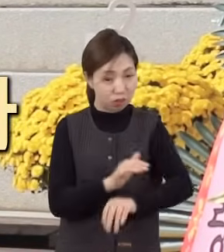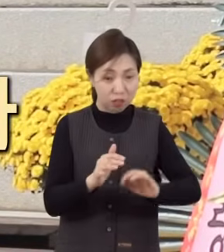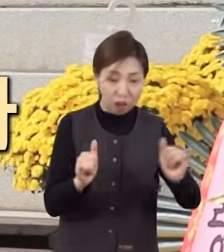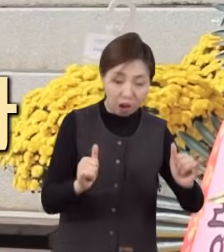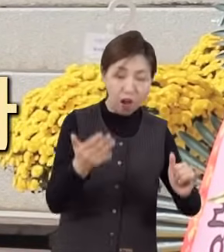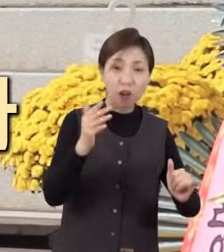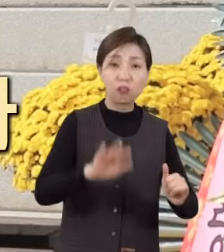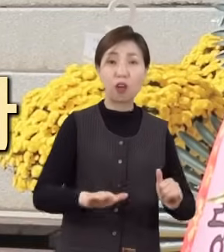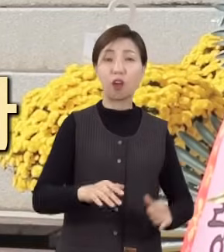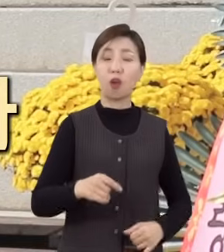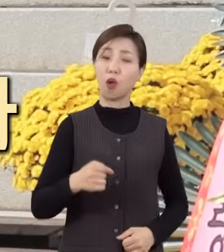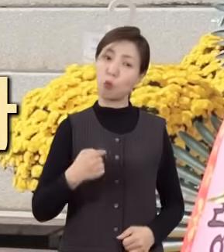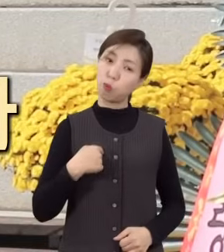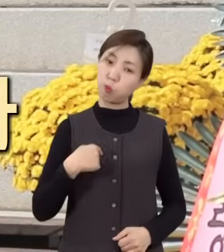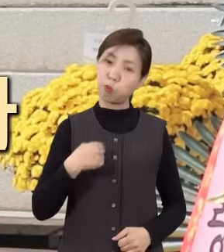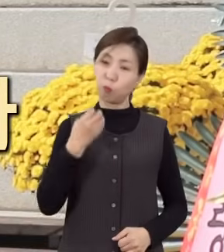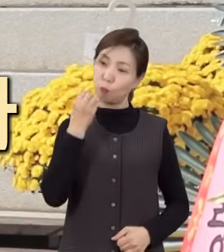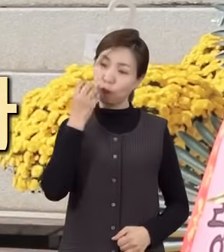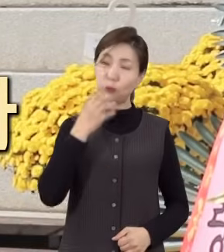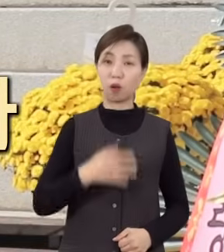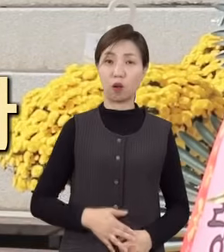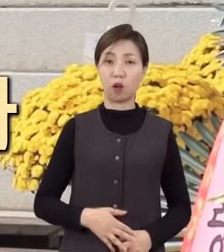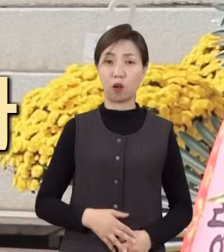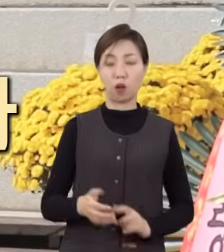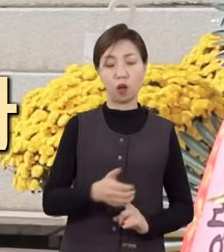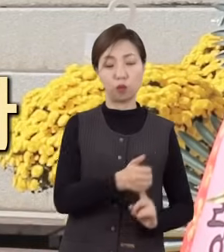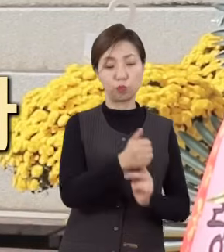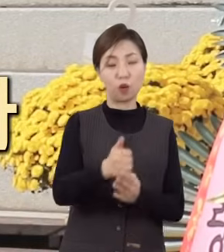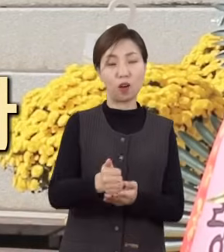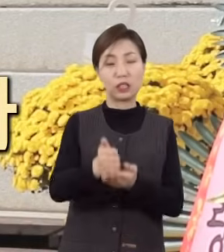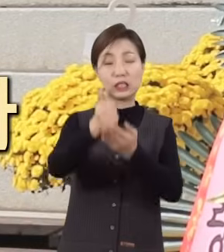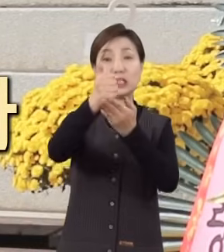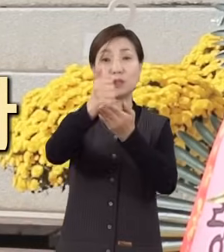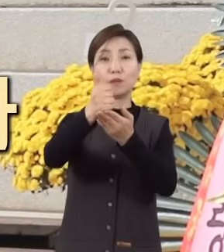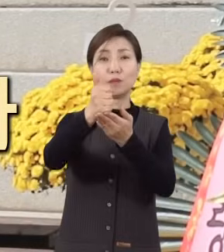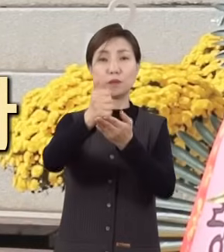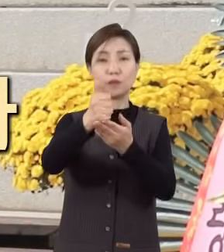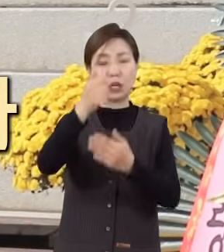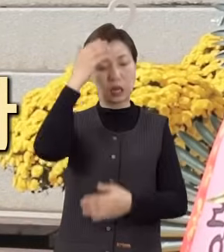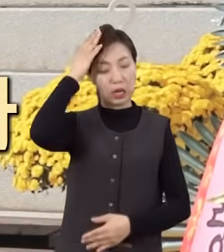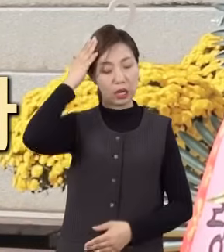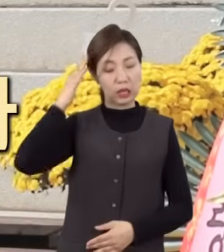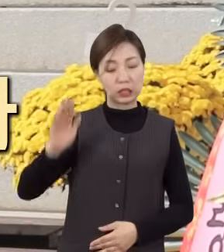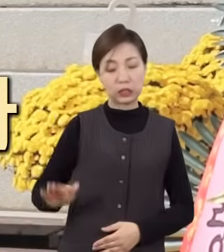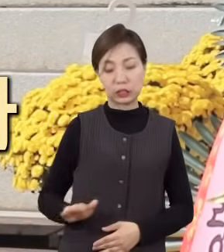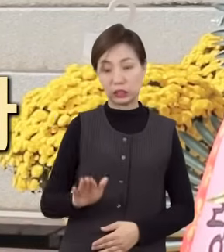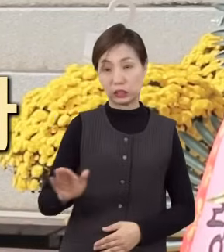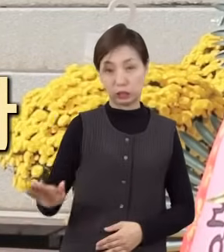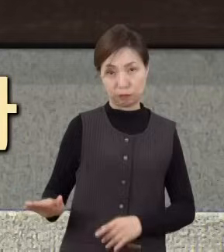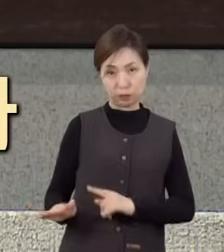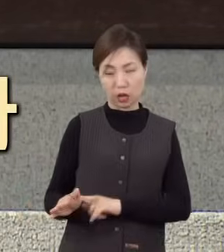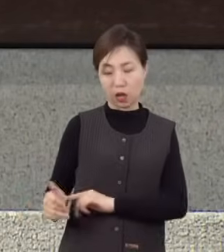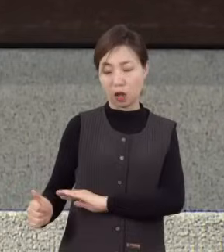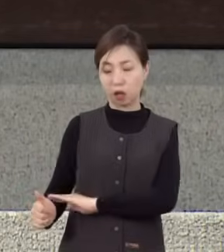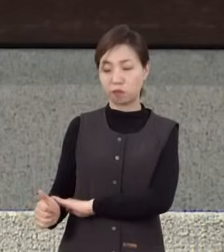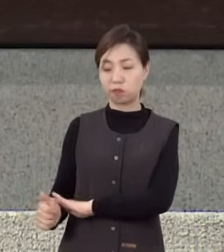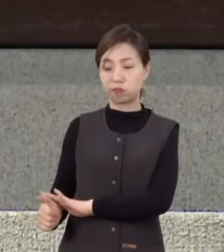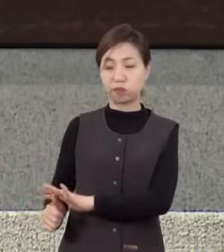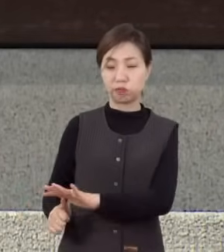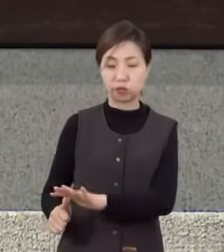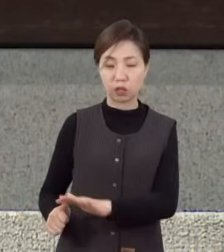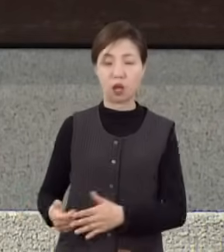왜 부처님 그림자를 닿았을 때에는 비둘기가 편안하고 고요하게 앉아있다가 왜